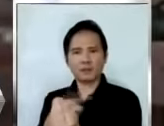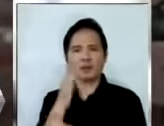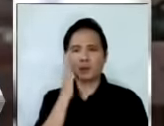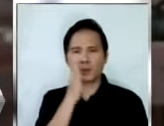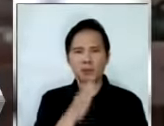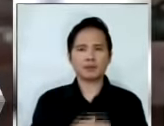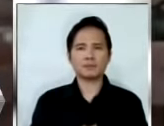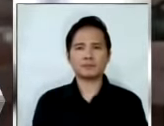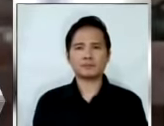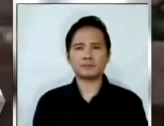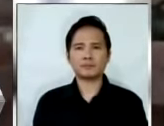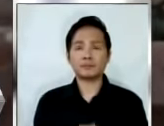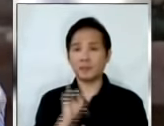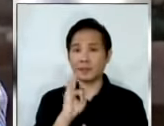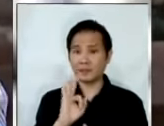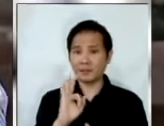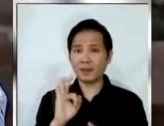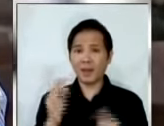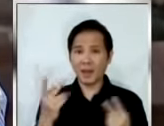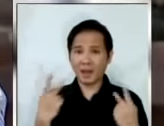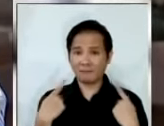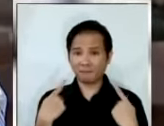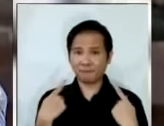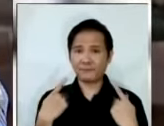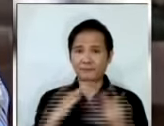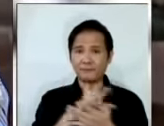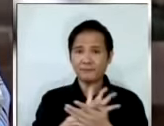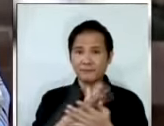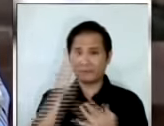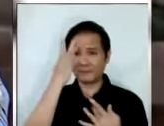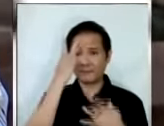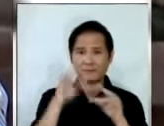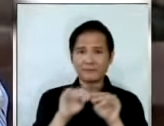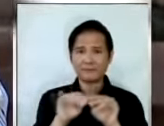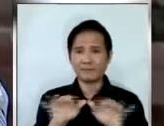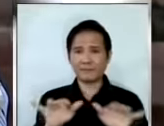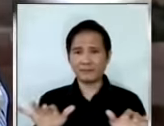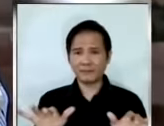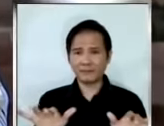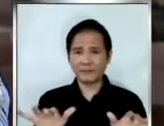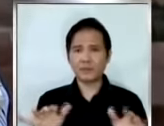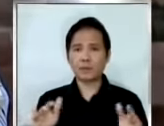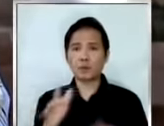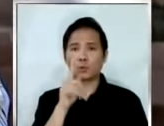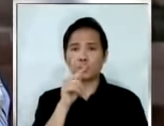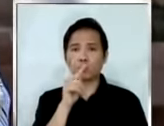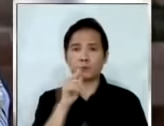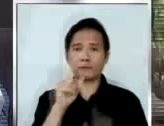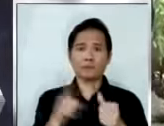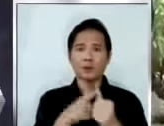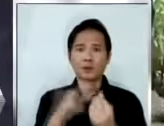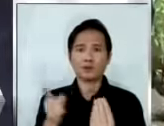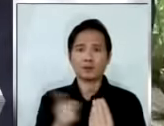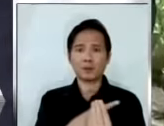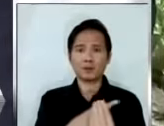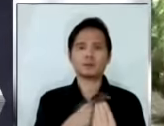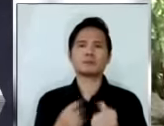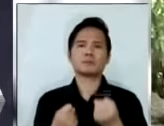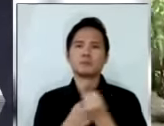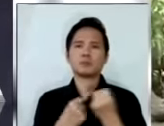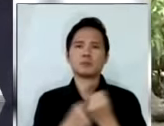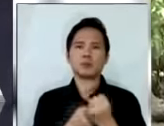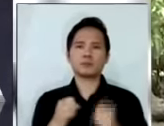the pandemic, ang unang natanggal sa trabaho dito, yung mga support staff. Hindi pa